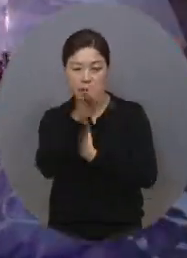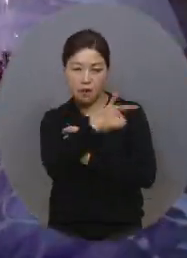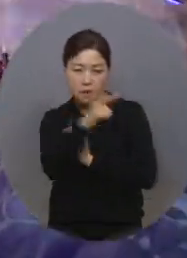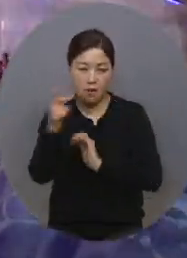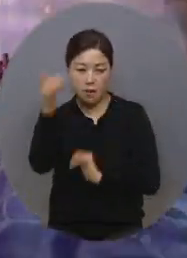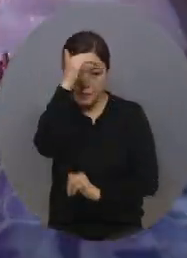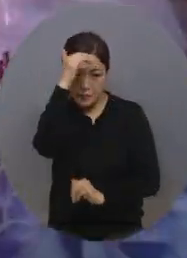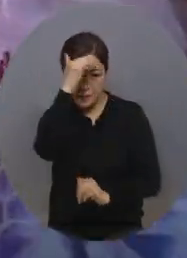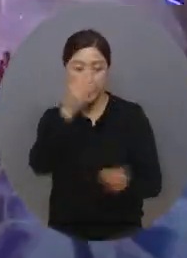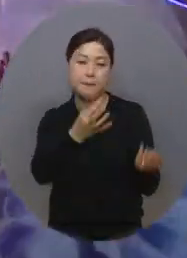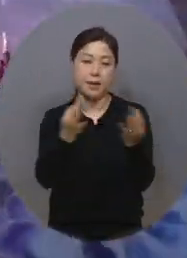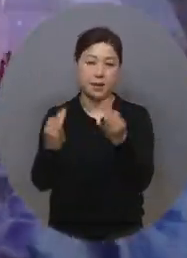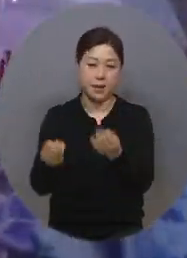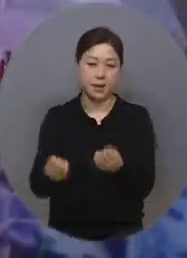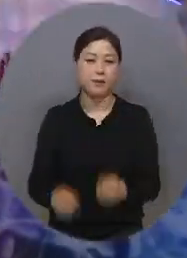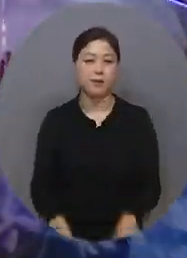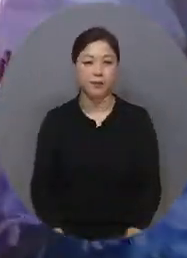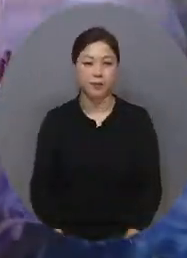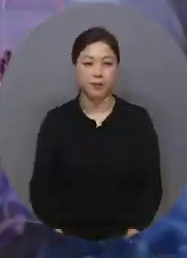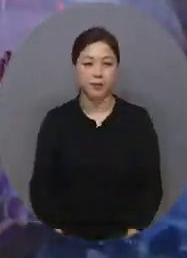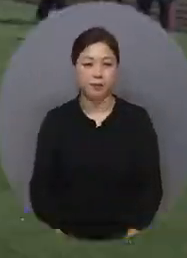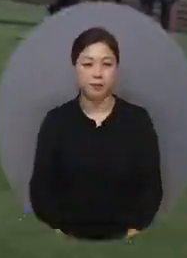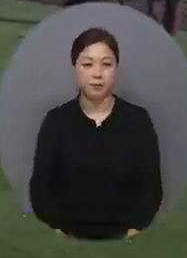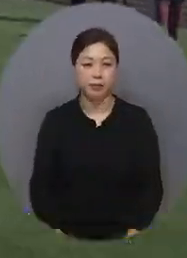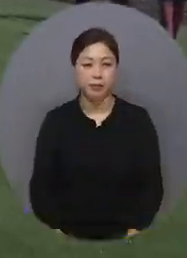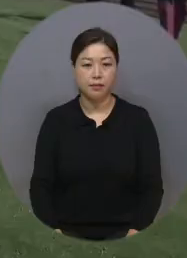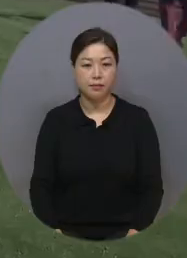볼거리가 물 위에서 펼쳐졌습니다.